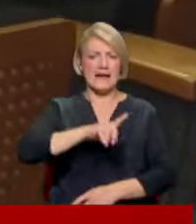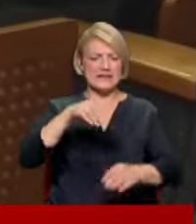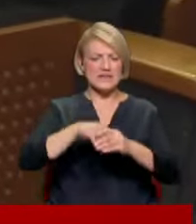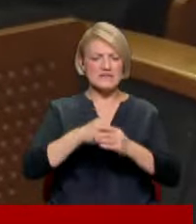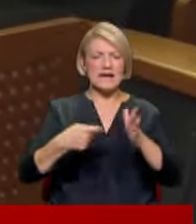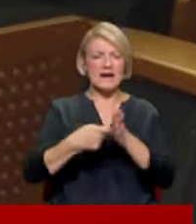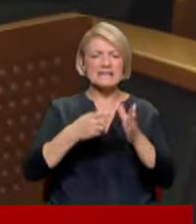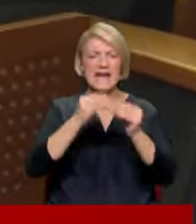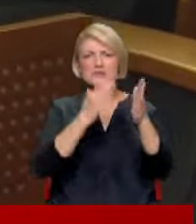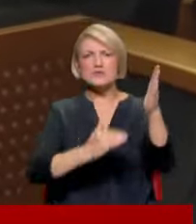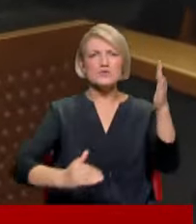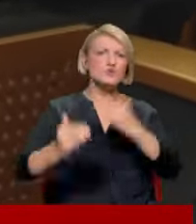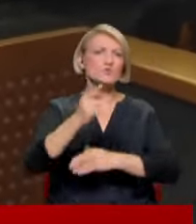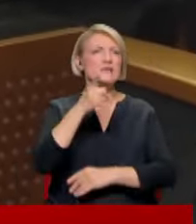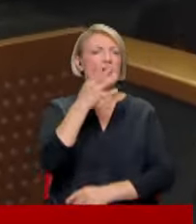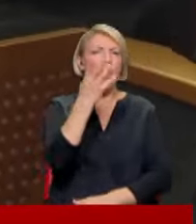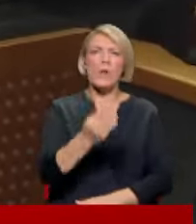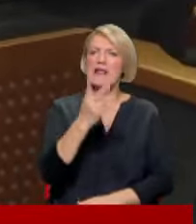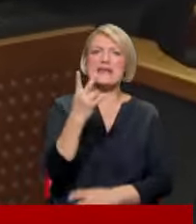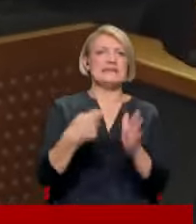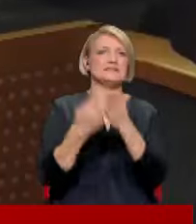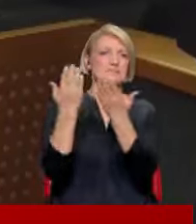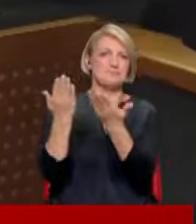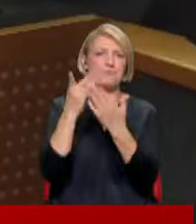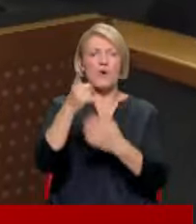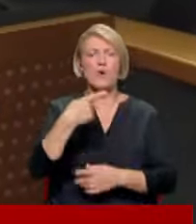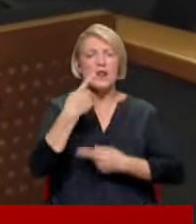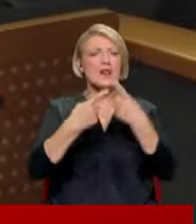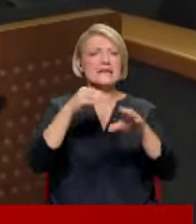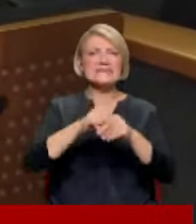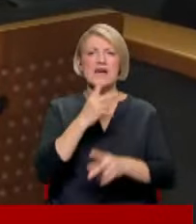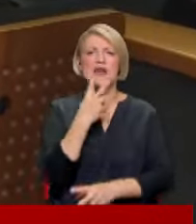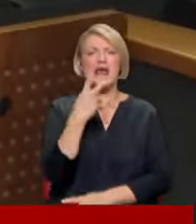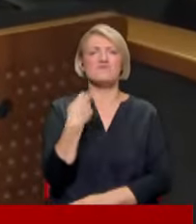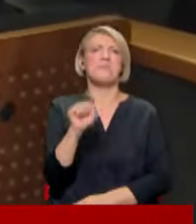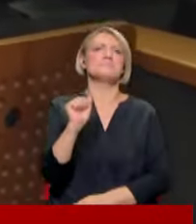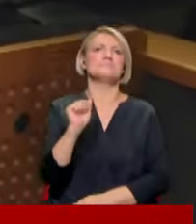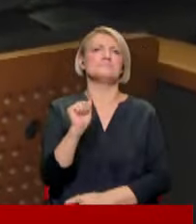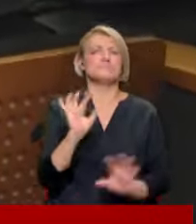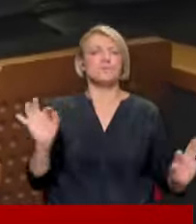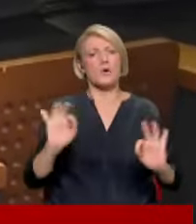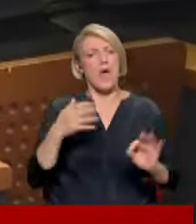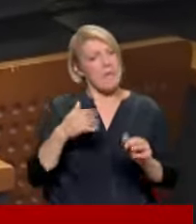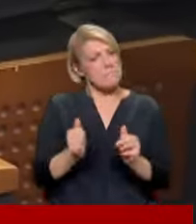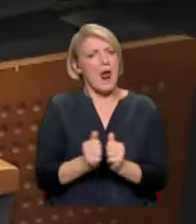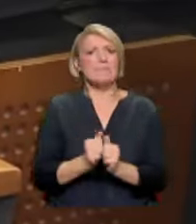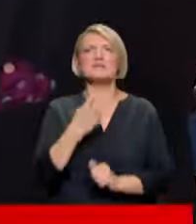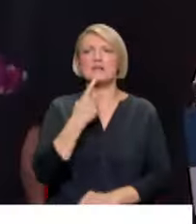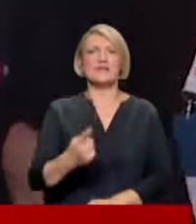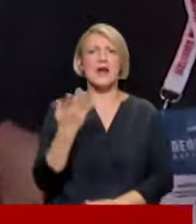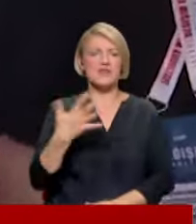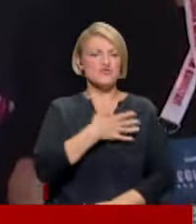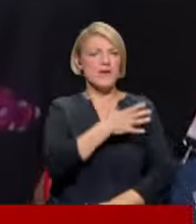için adı en yüksek sesle telaffuz edilen iki isim. O iddialar için renk vermediler. Hep yan yanayız, beraberiz